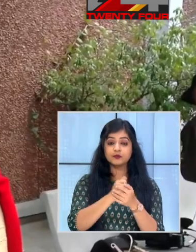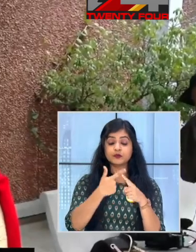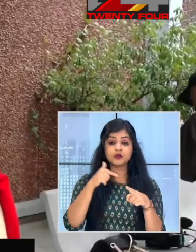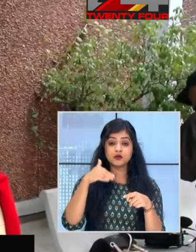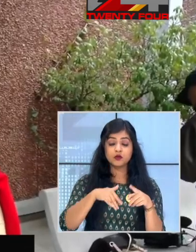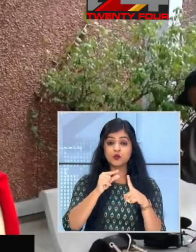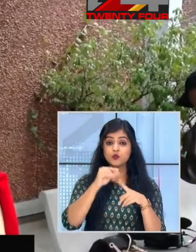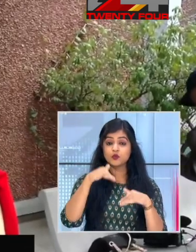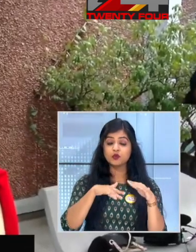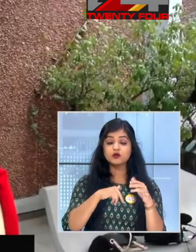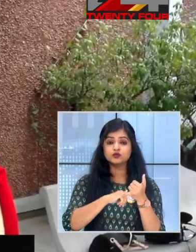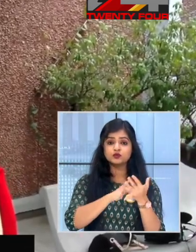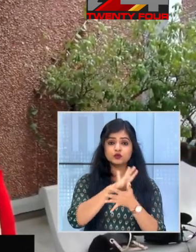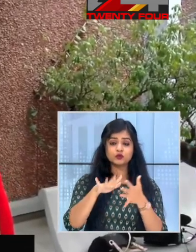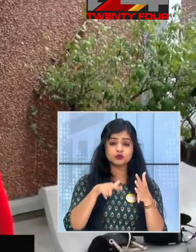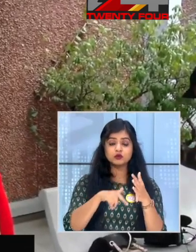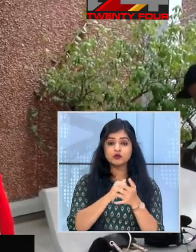നിലനിൽക്കുന്ന രാഷ്ട്രീയ സാമൂഹിക